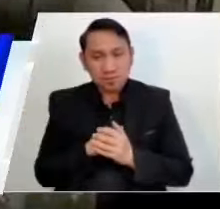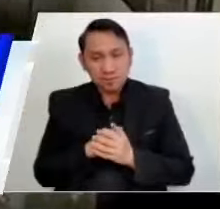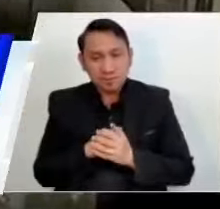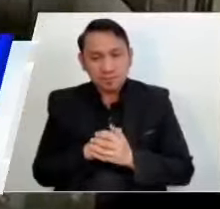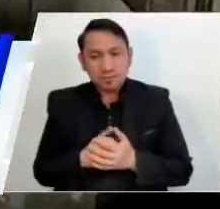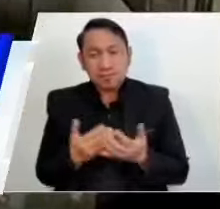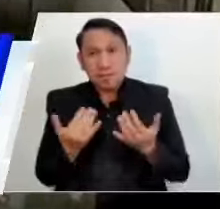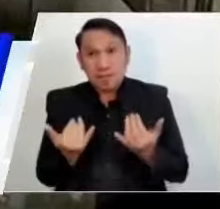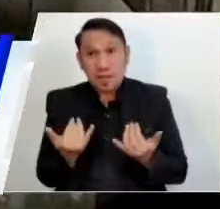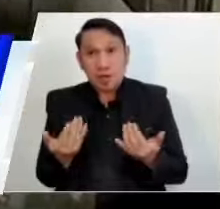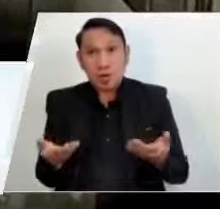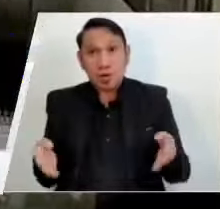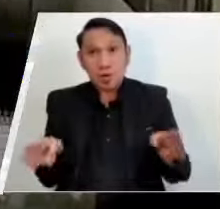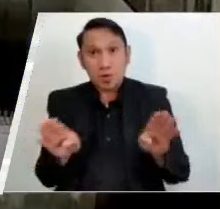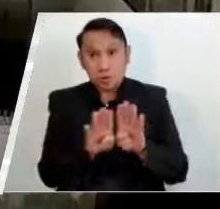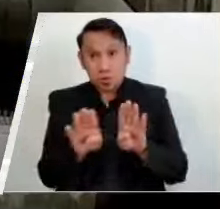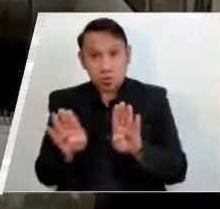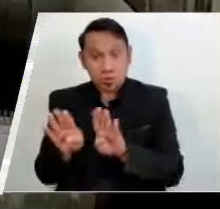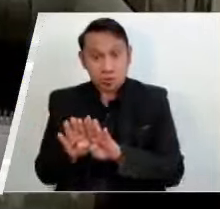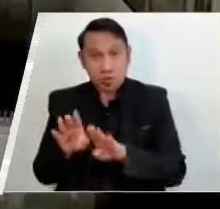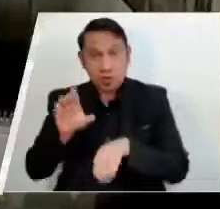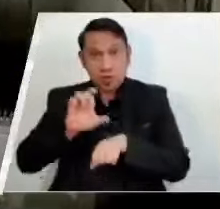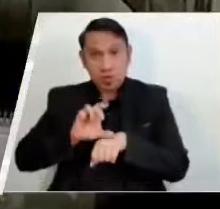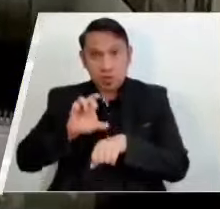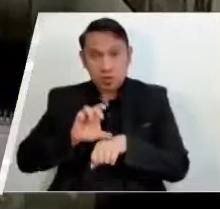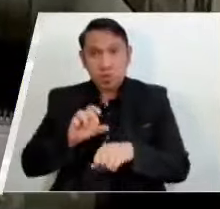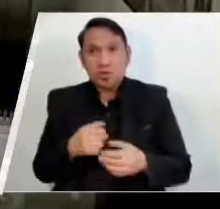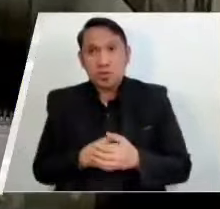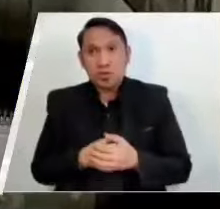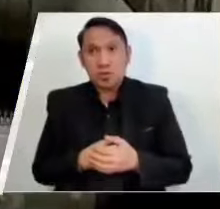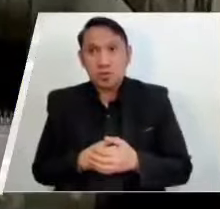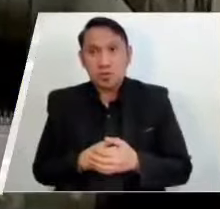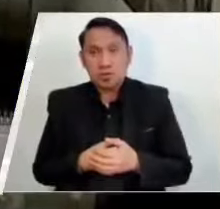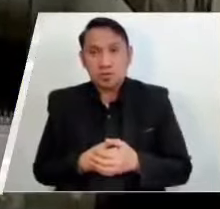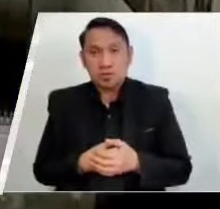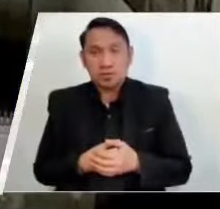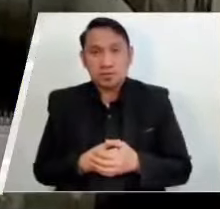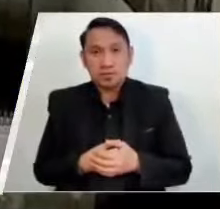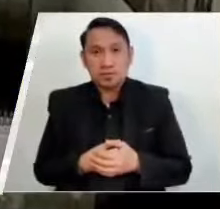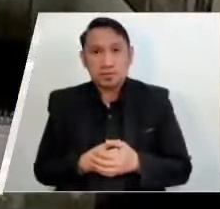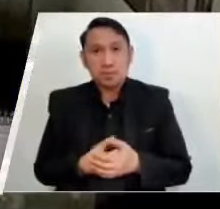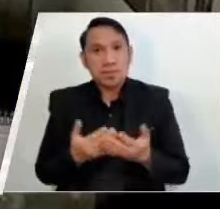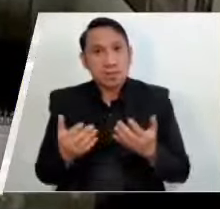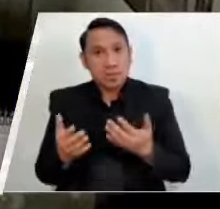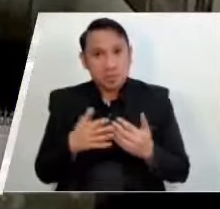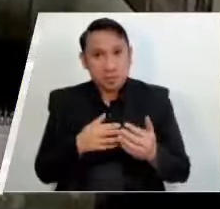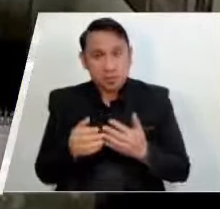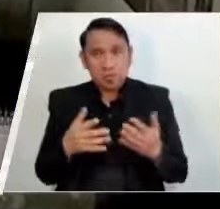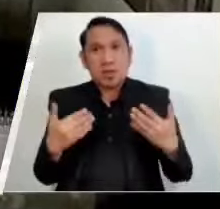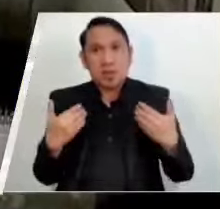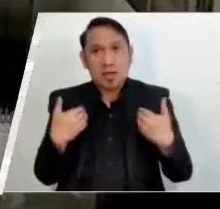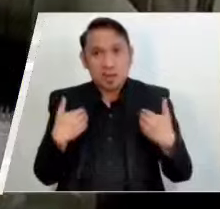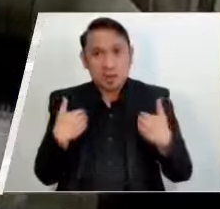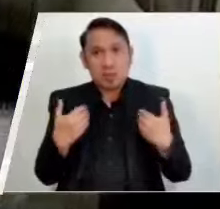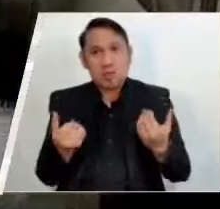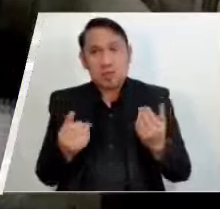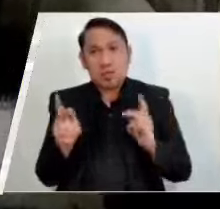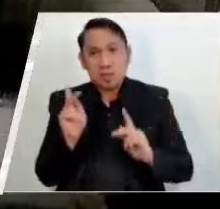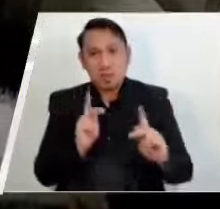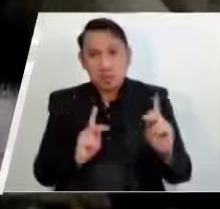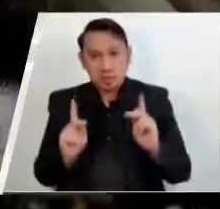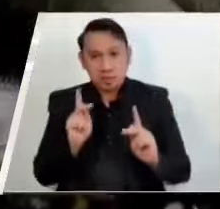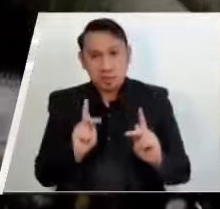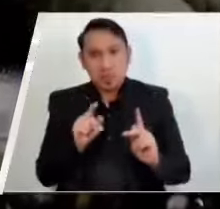ngayon ang mga pinto ng simbahan na papasukan sana mula sa plaza Miranda gayon man May mga ilang Naririto pa rin at may mga